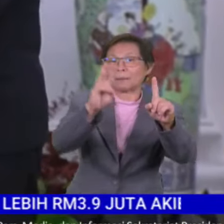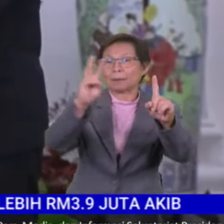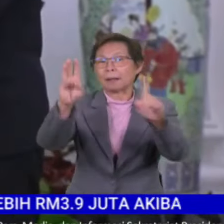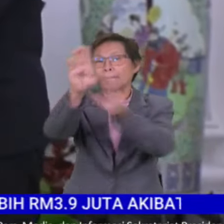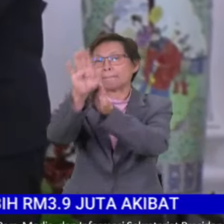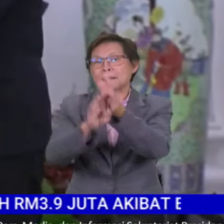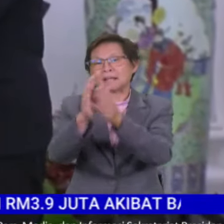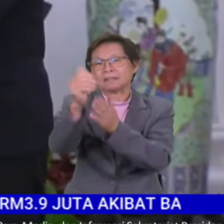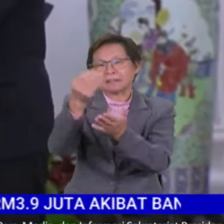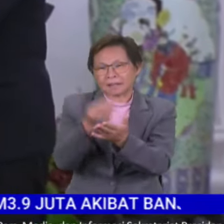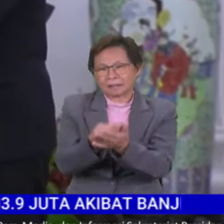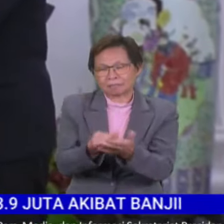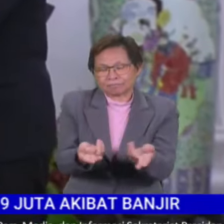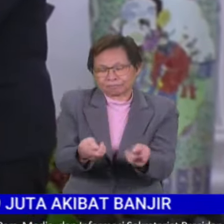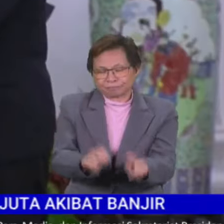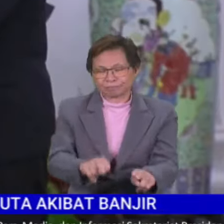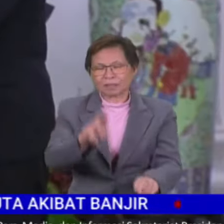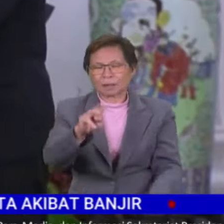RM1.66 bilion.